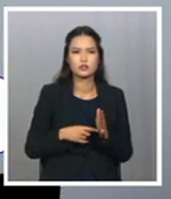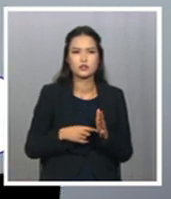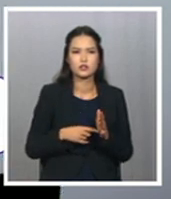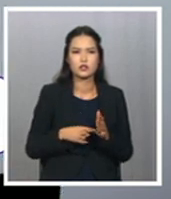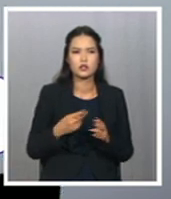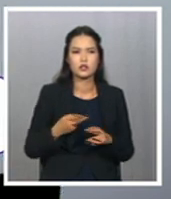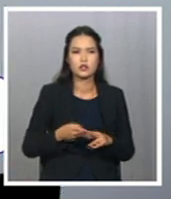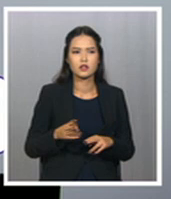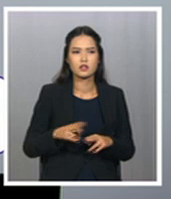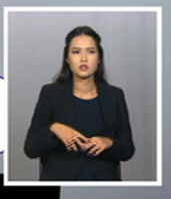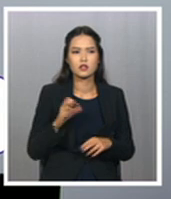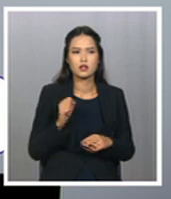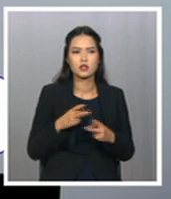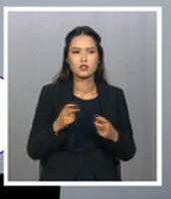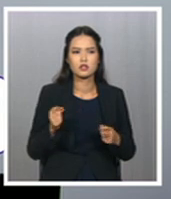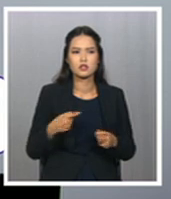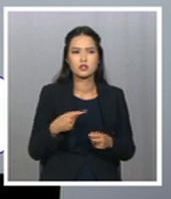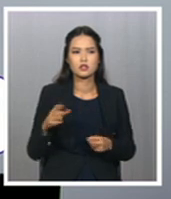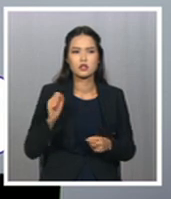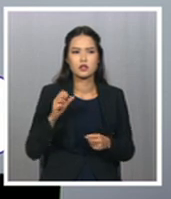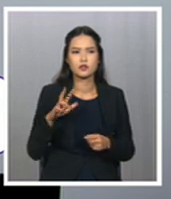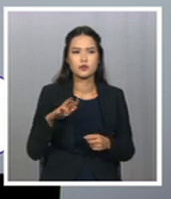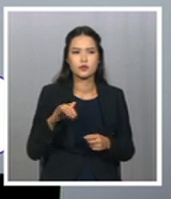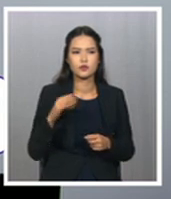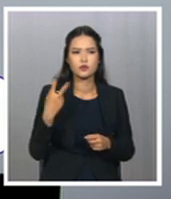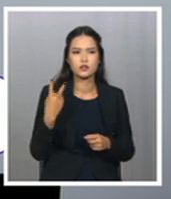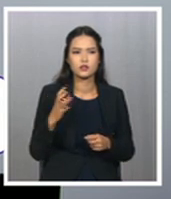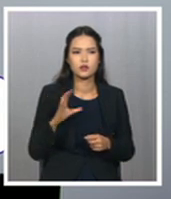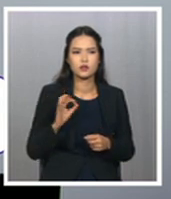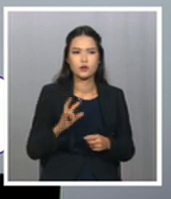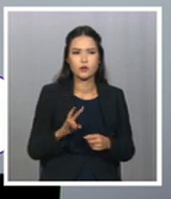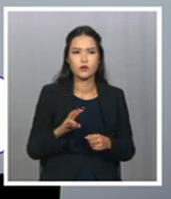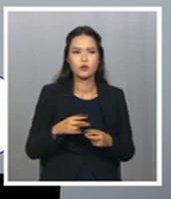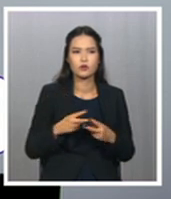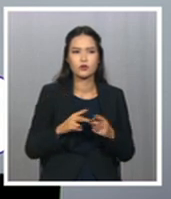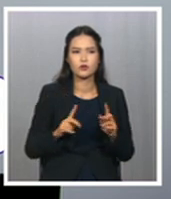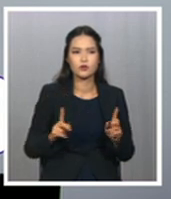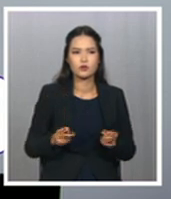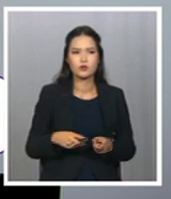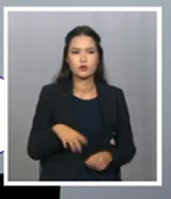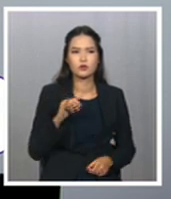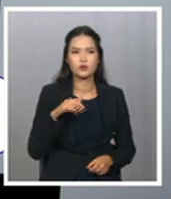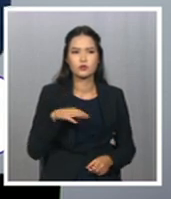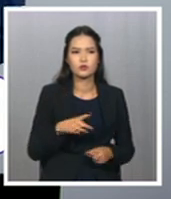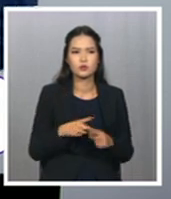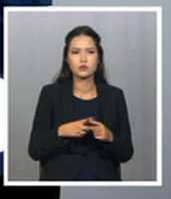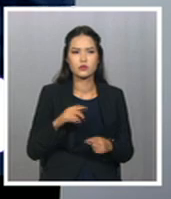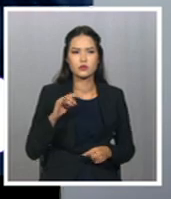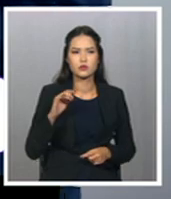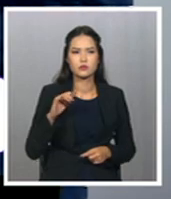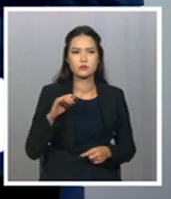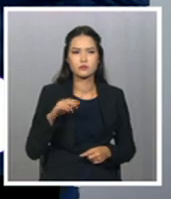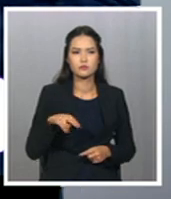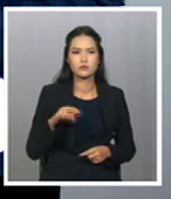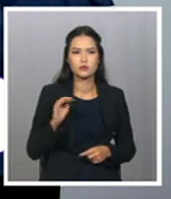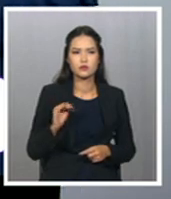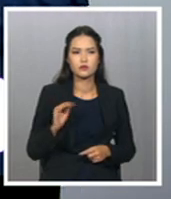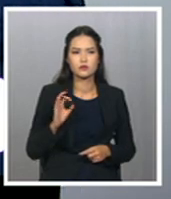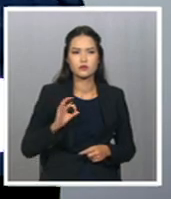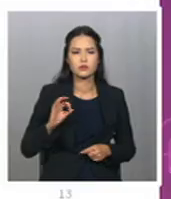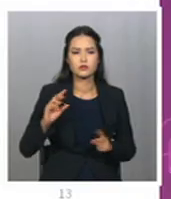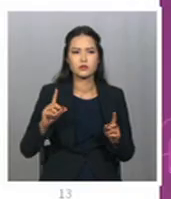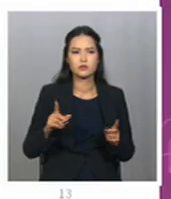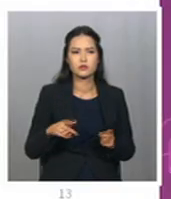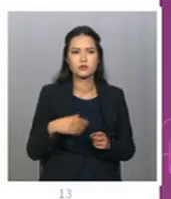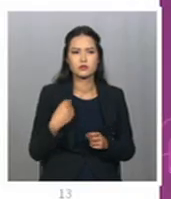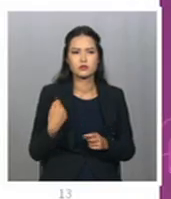ол тең болады а тең болады минус а омега квадрат косинус жақша ішінде омега т қосылған фи